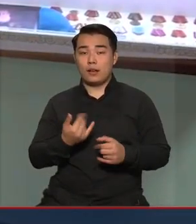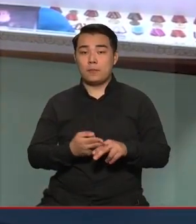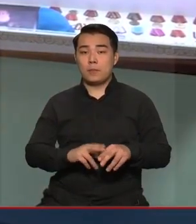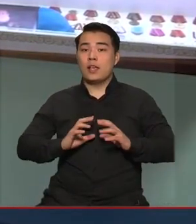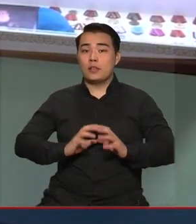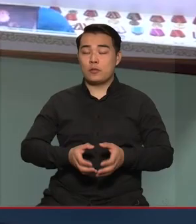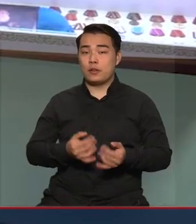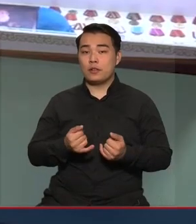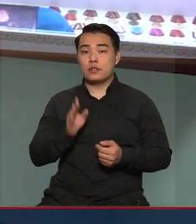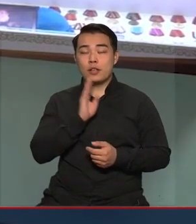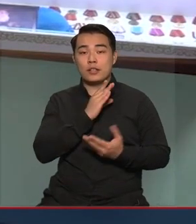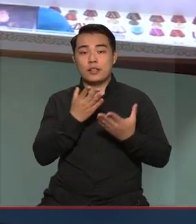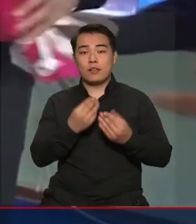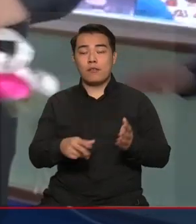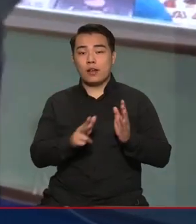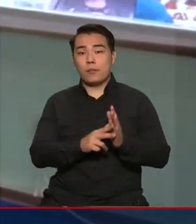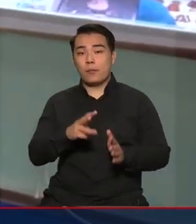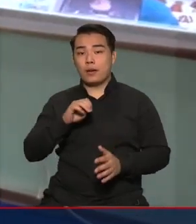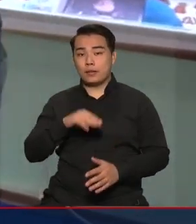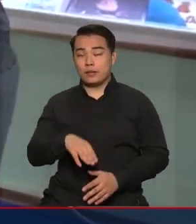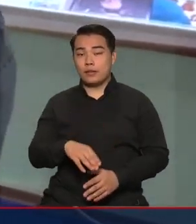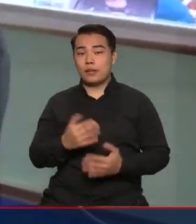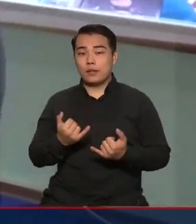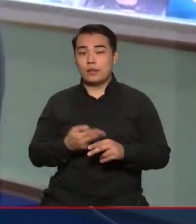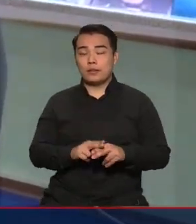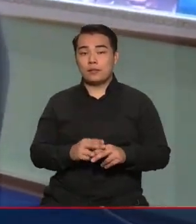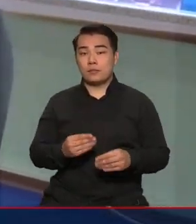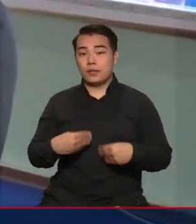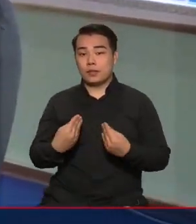Международным женским днем 8 марта. Разрешите вам.